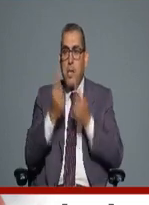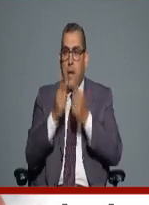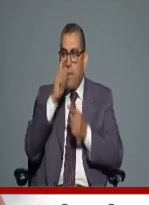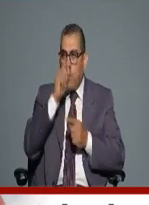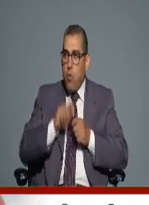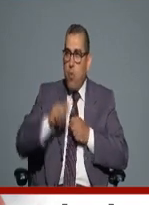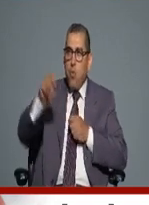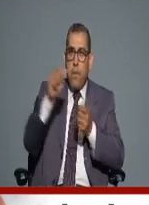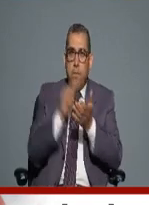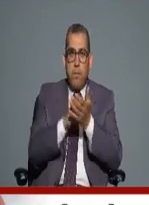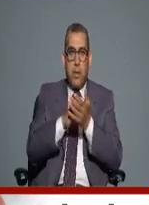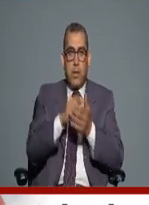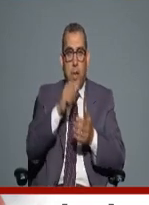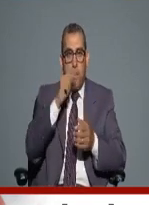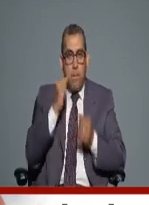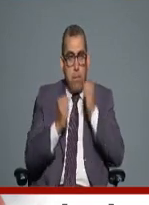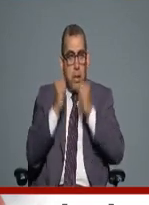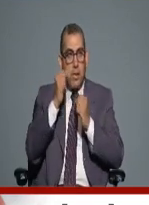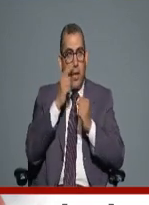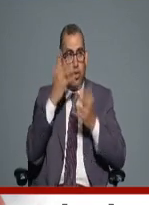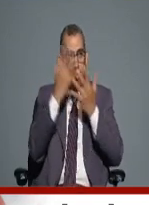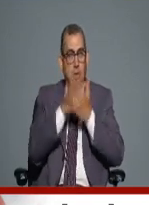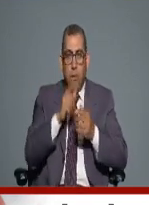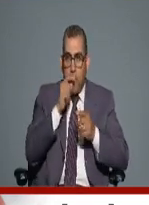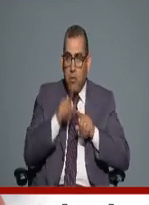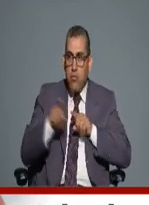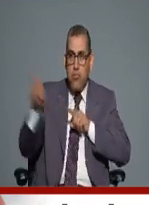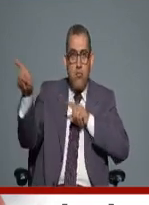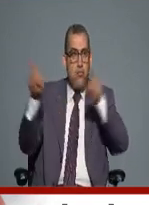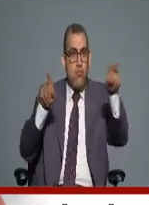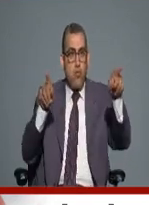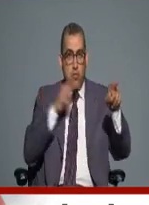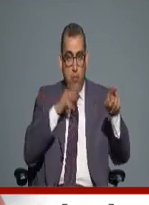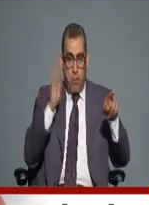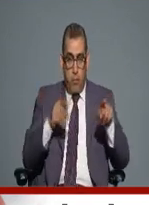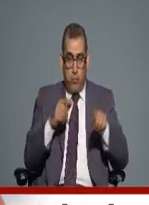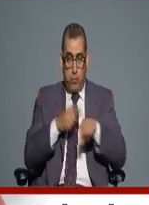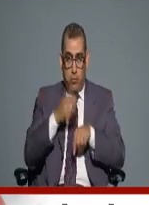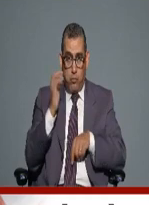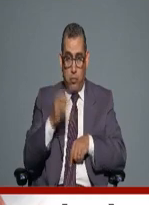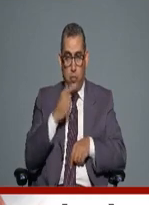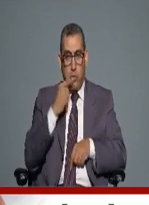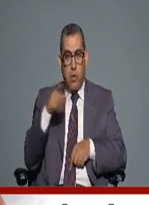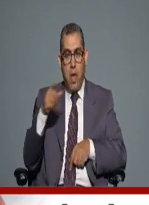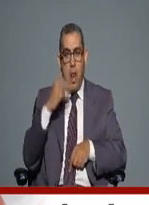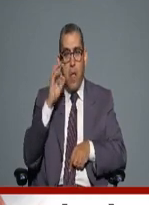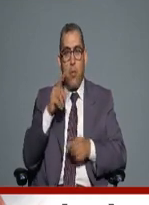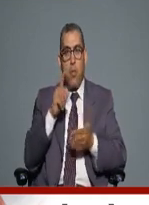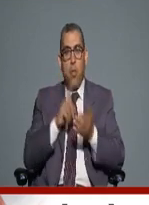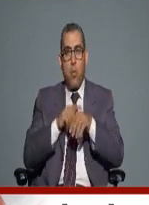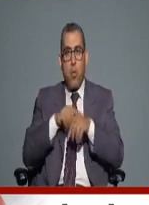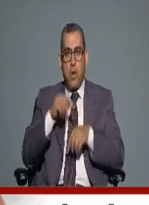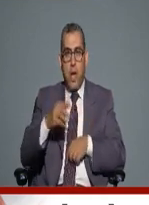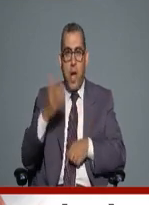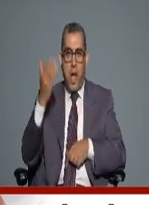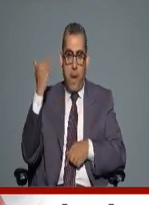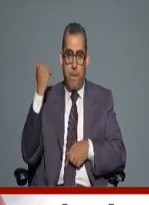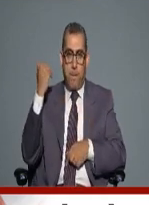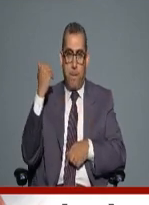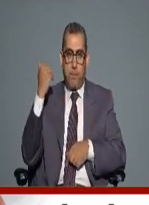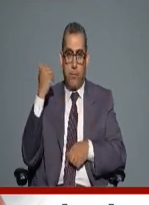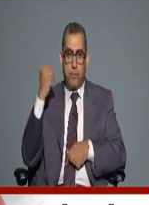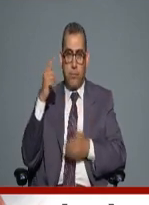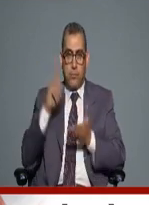وكل بيت وكل مصنع في الوقت المطلوب والكمية المعقولة؟ الحقيقة ده الوضع اللي كان موجود